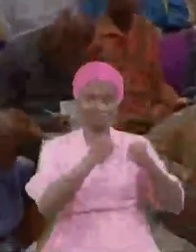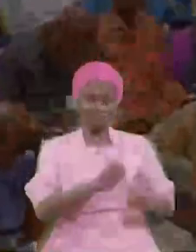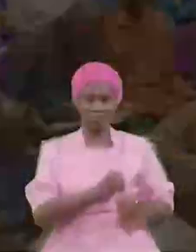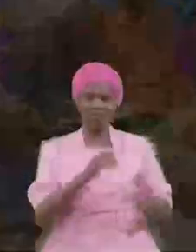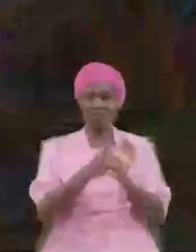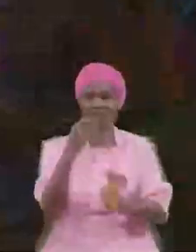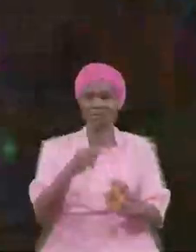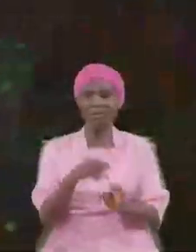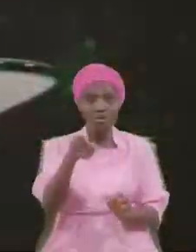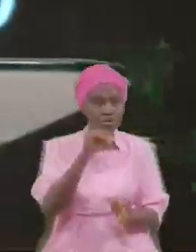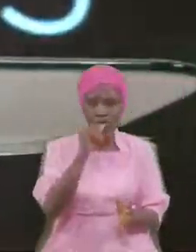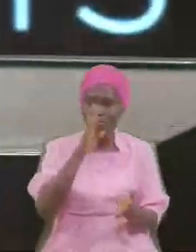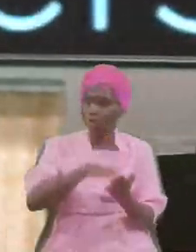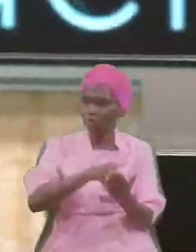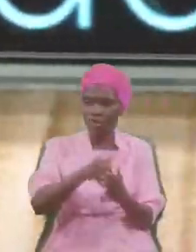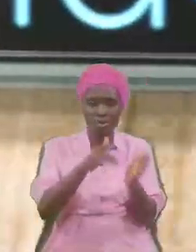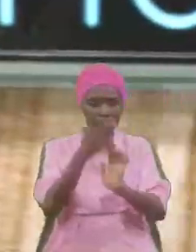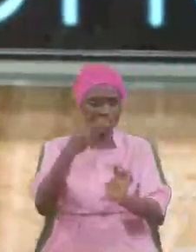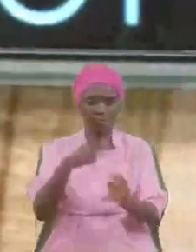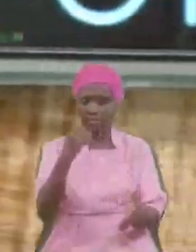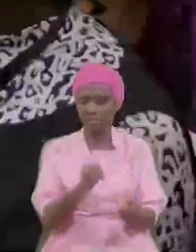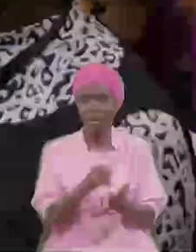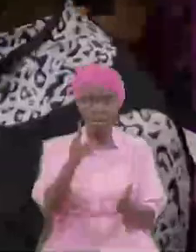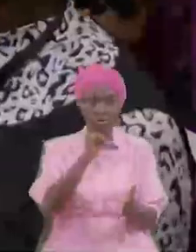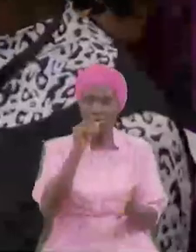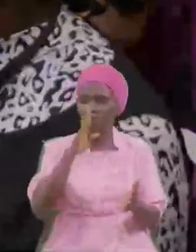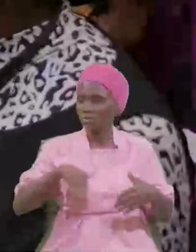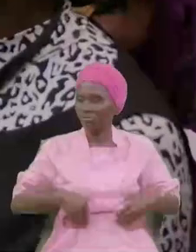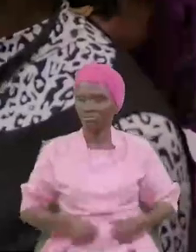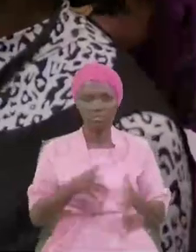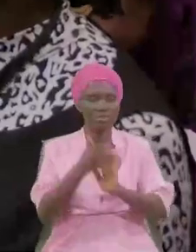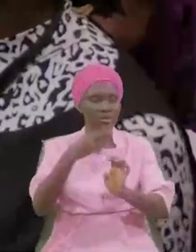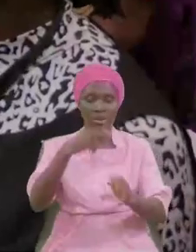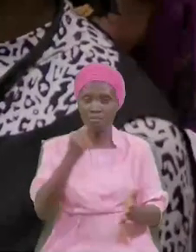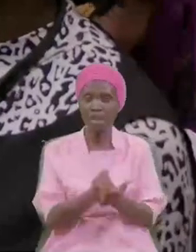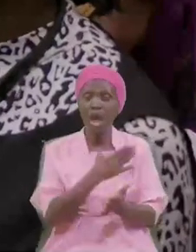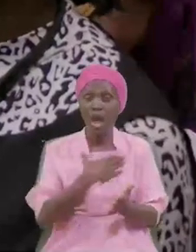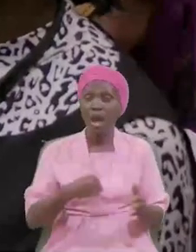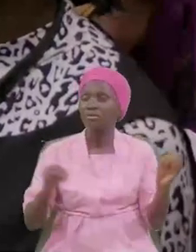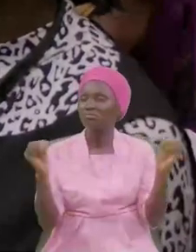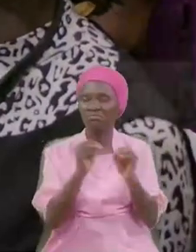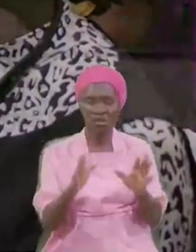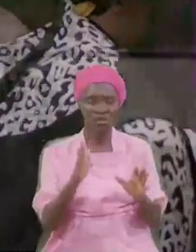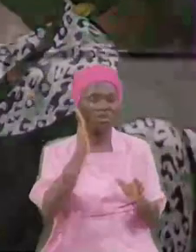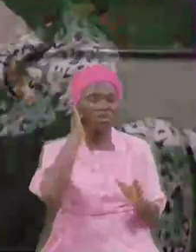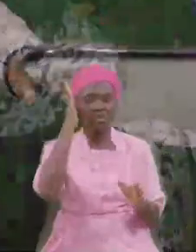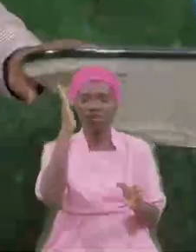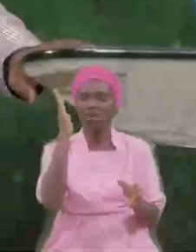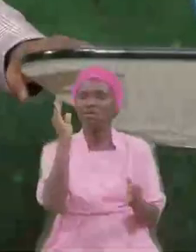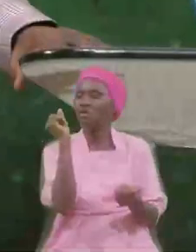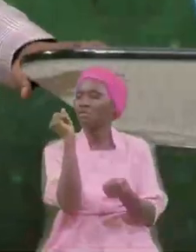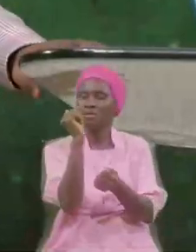Vous ne serez pas faible. Vous ne serez pas épuisé. Et rien. Rien ne vous